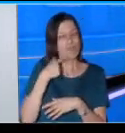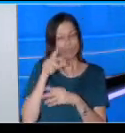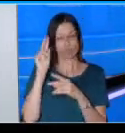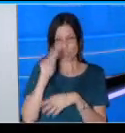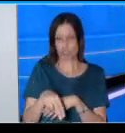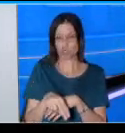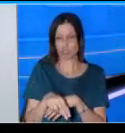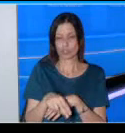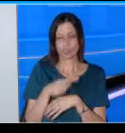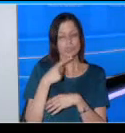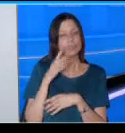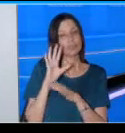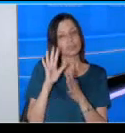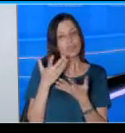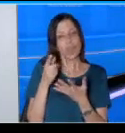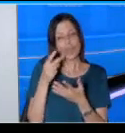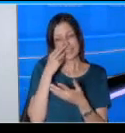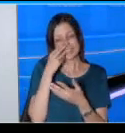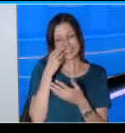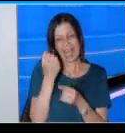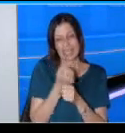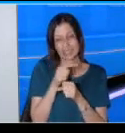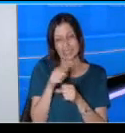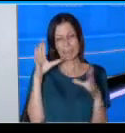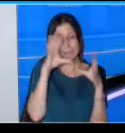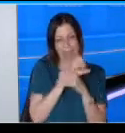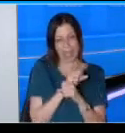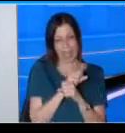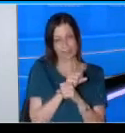לו. אגב, ייתכן מאוד שהוא ינסה לעשות את זה הלילה.